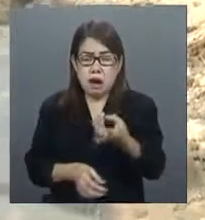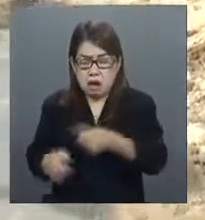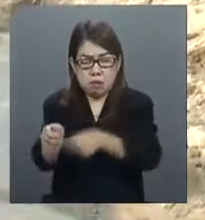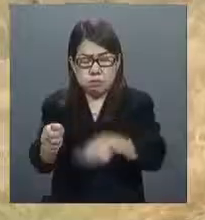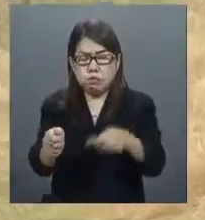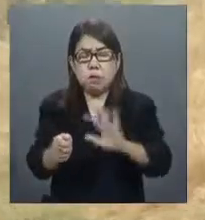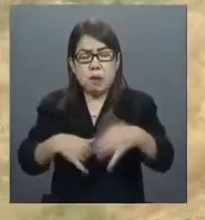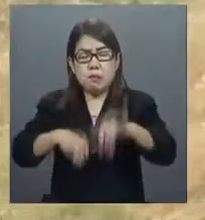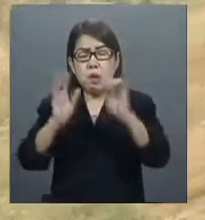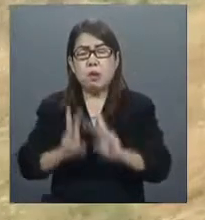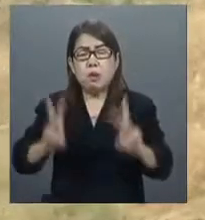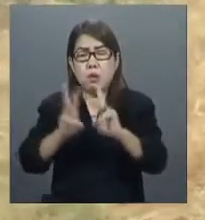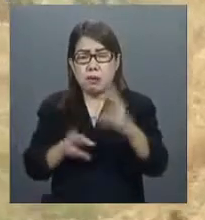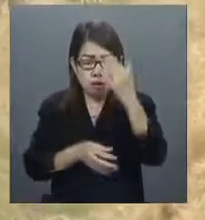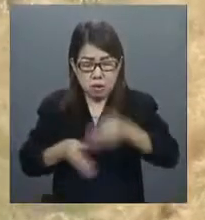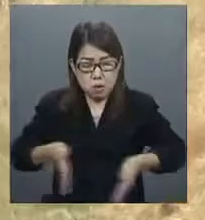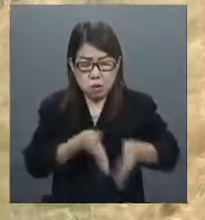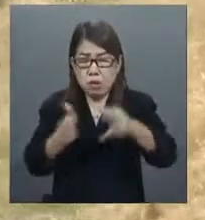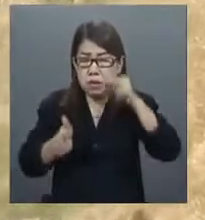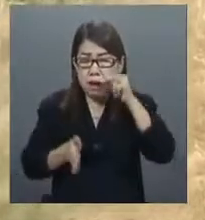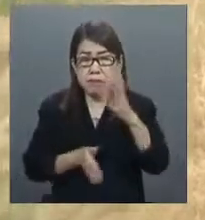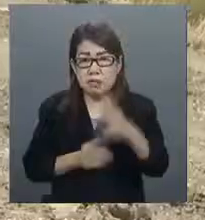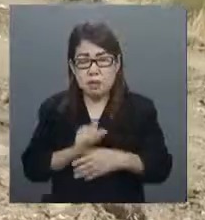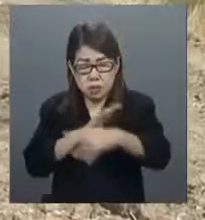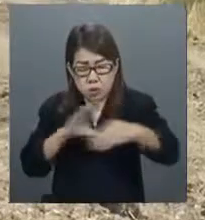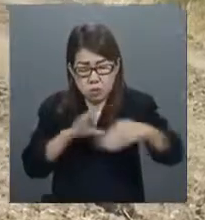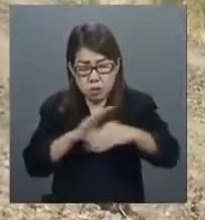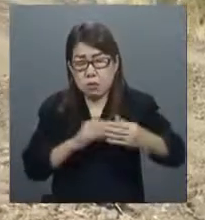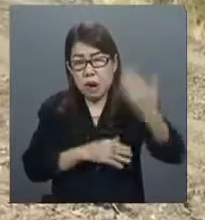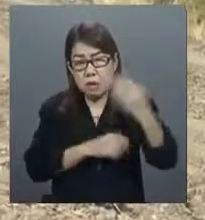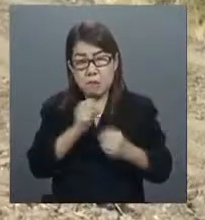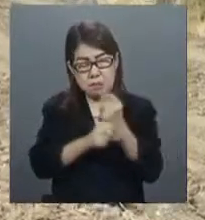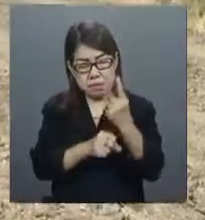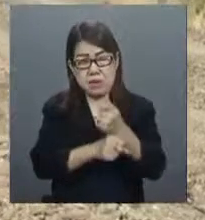คลองชลประทานแห้งคอร์ดไม่สามารถสูบน้ำมาใช้ได้เหมือนกับทุกปีที่ผ่านมาค่ะ